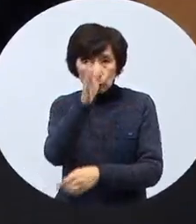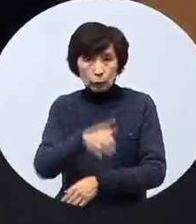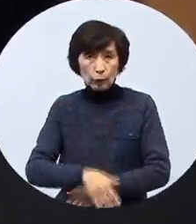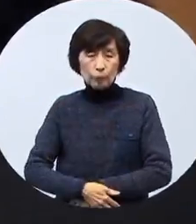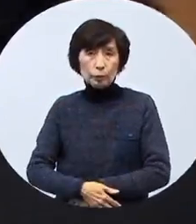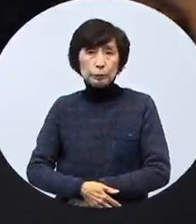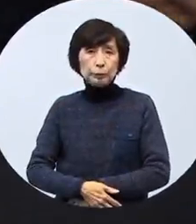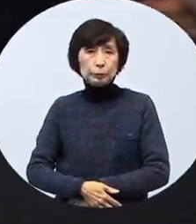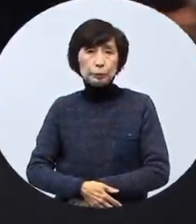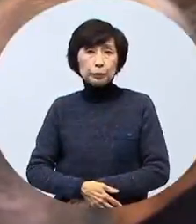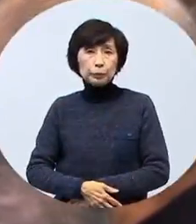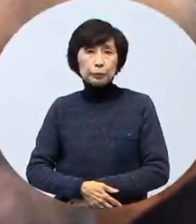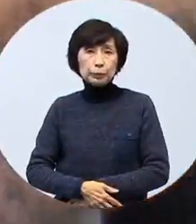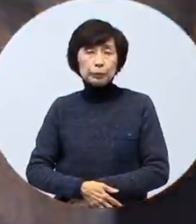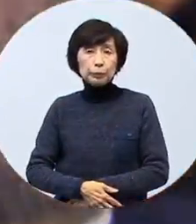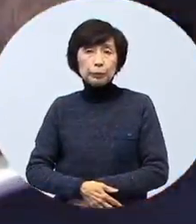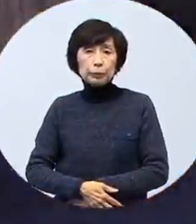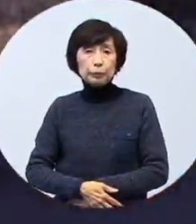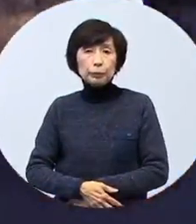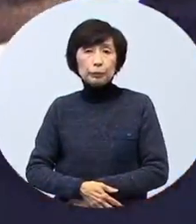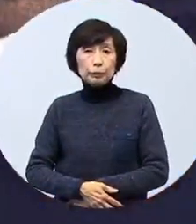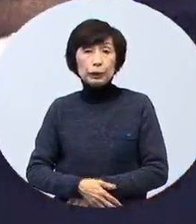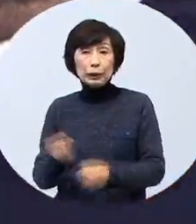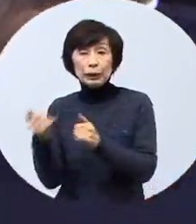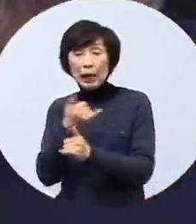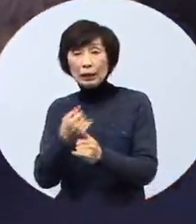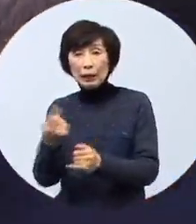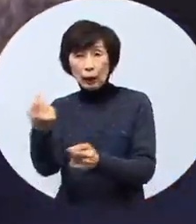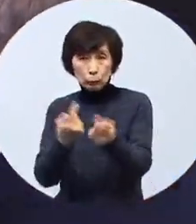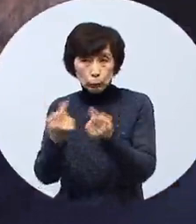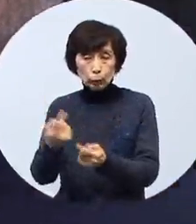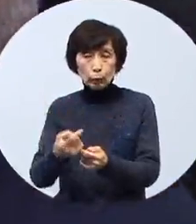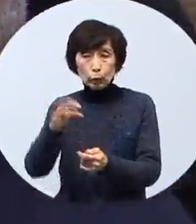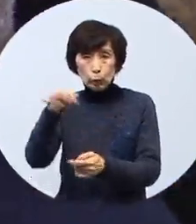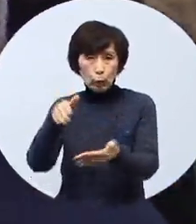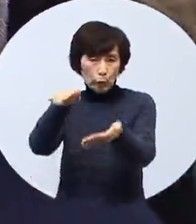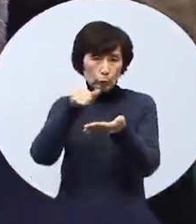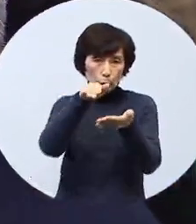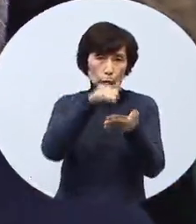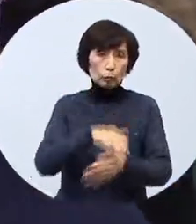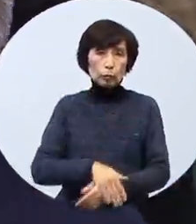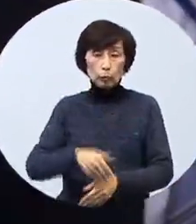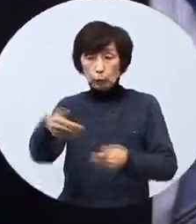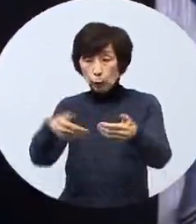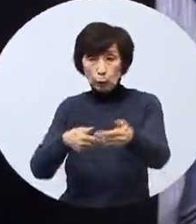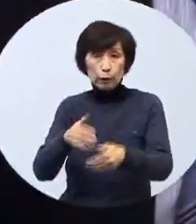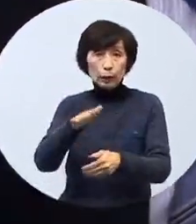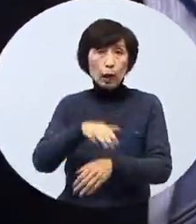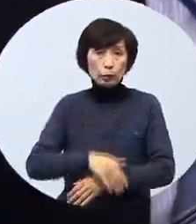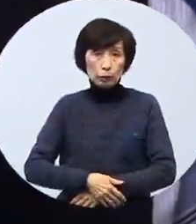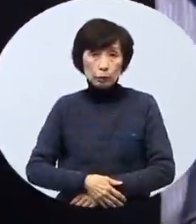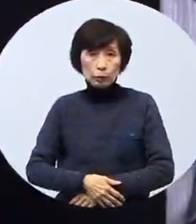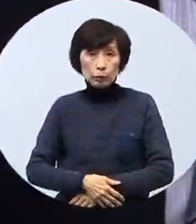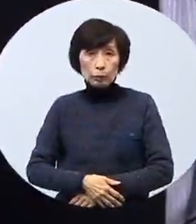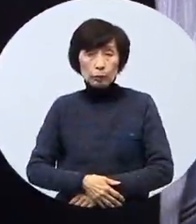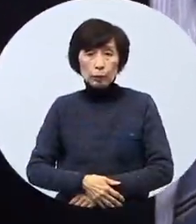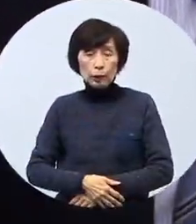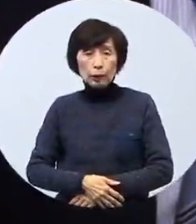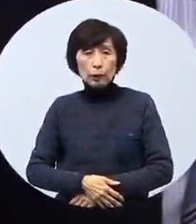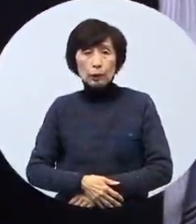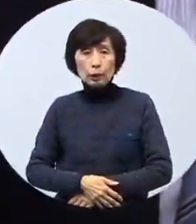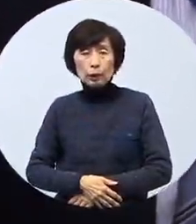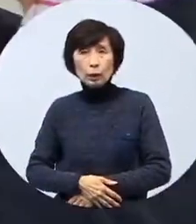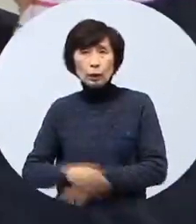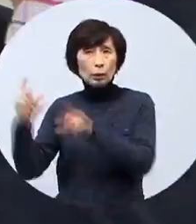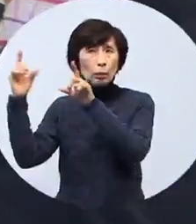応依頼、はい、対応依頼。 避難者が来たり、物資が届いたり、問い合わせがあったり、矢継ぎ早に発